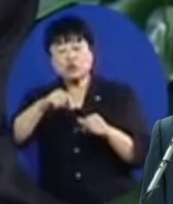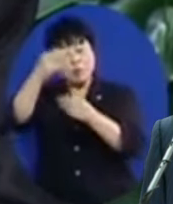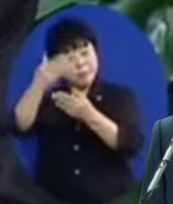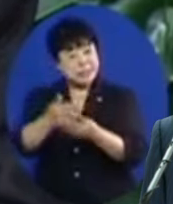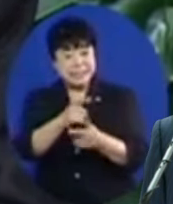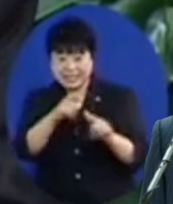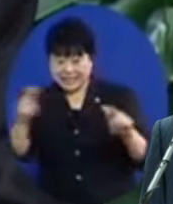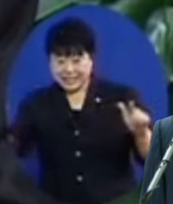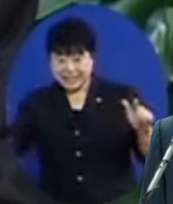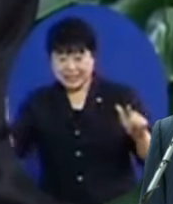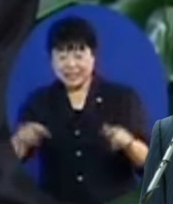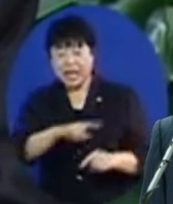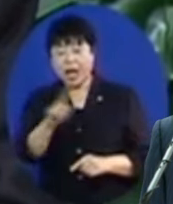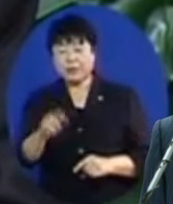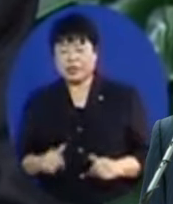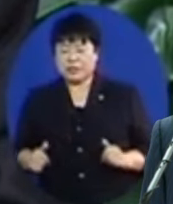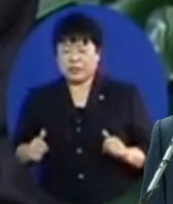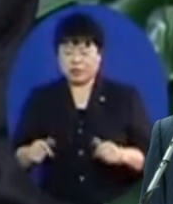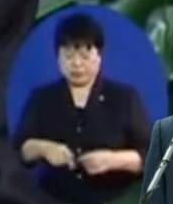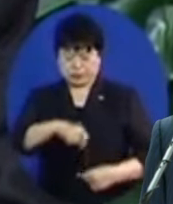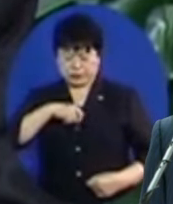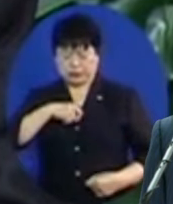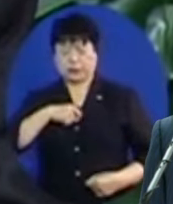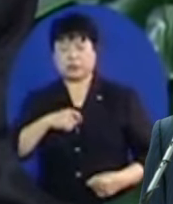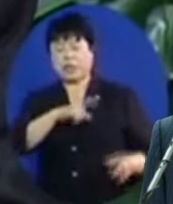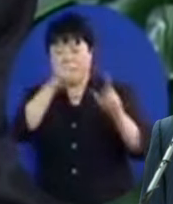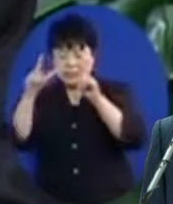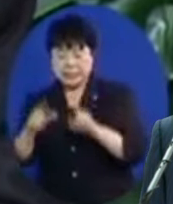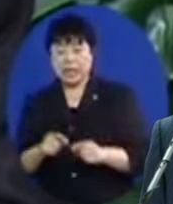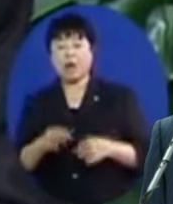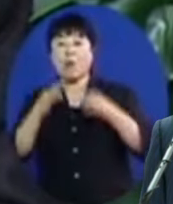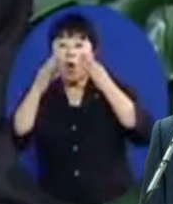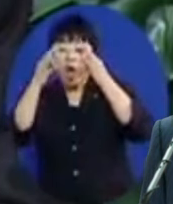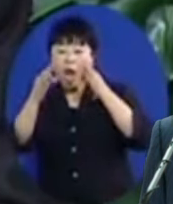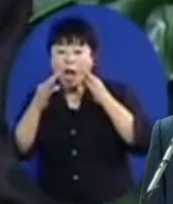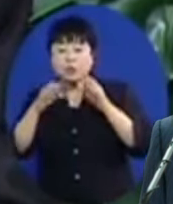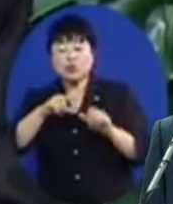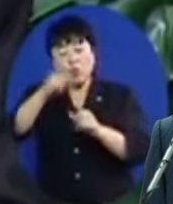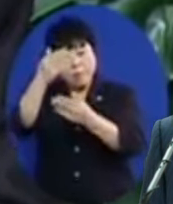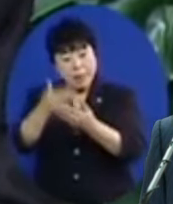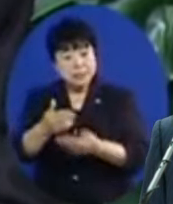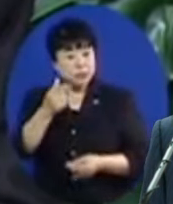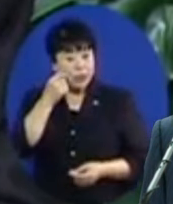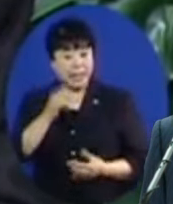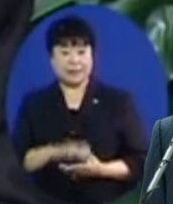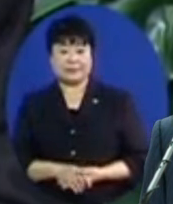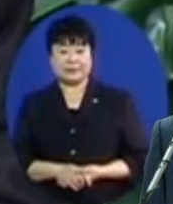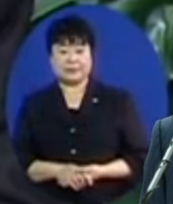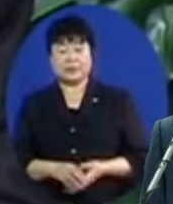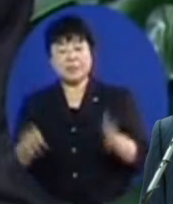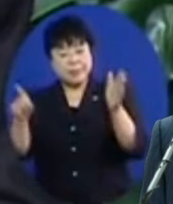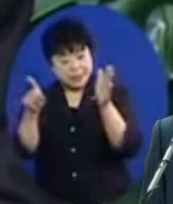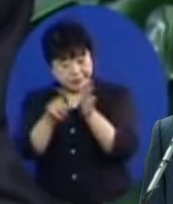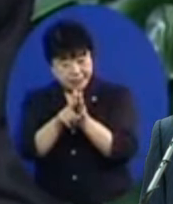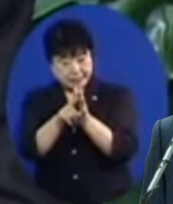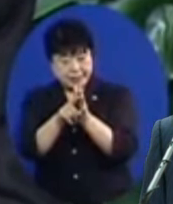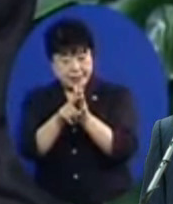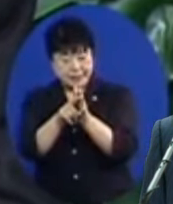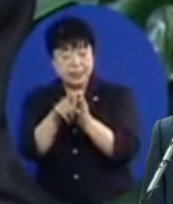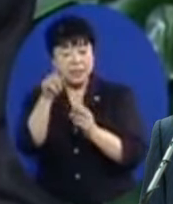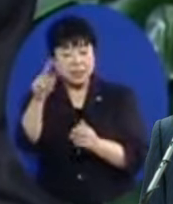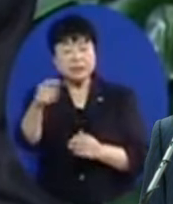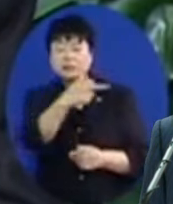않습니다. 아무리 열심히 의롭게 살려고 애를 쓰고 행동을 해도 구원을 받지 못합니다. 믿음이